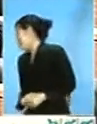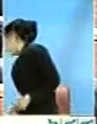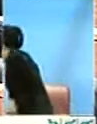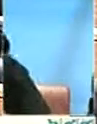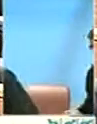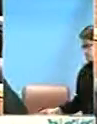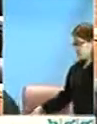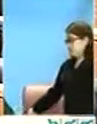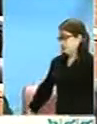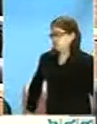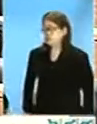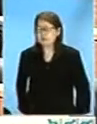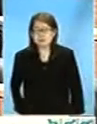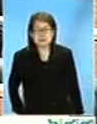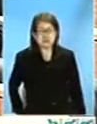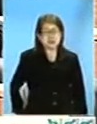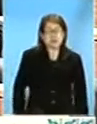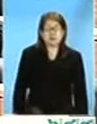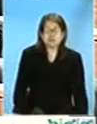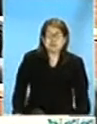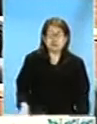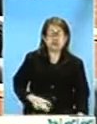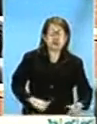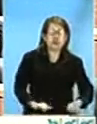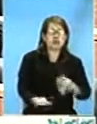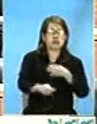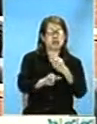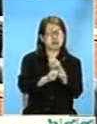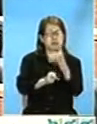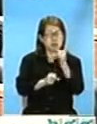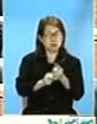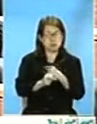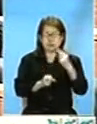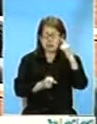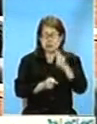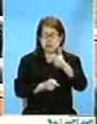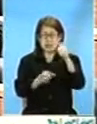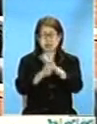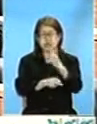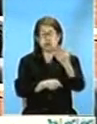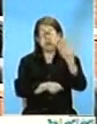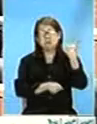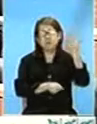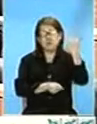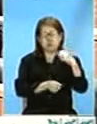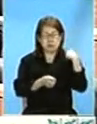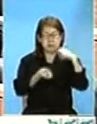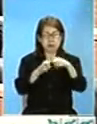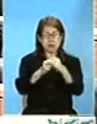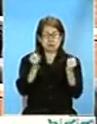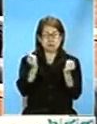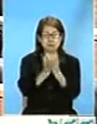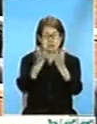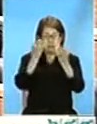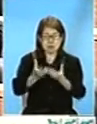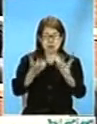และท่านต้องไม่เปิดโอกาสท่านต้องทำอย่างรัดกุมเพราะในอดีตนั้นเคยเกิดปัญหาขึ้นกับบ้านเมืองนี้แล้วได้สร้างวิกฤตความแตกแยกอย่างหนักหนาส